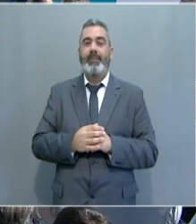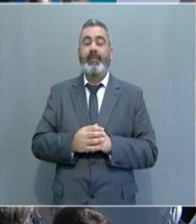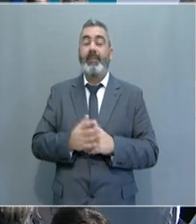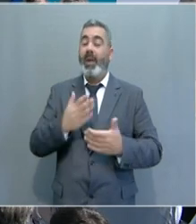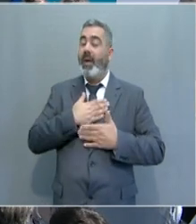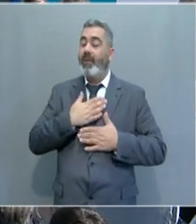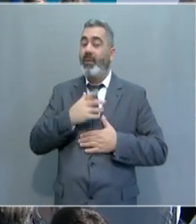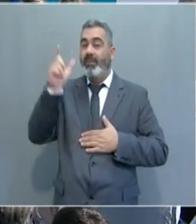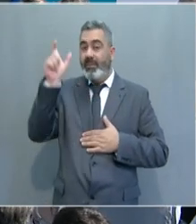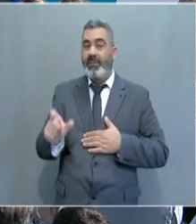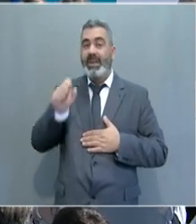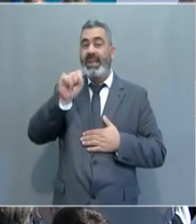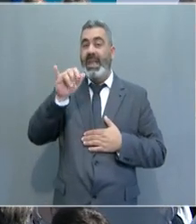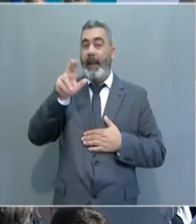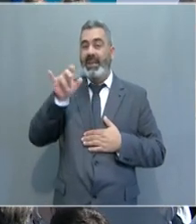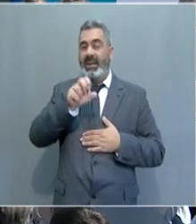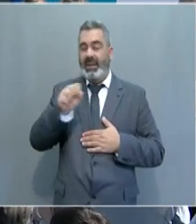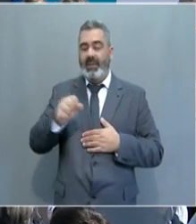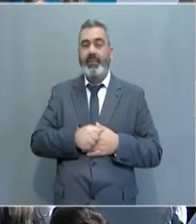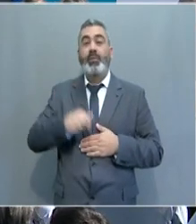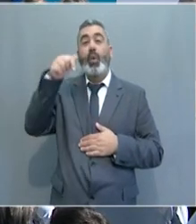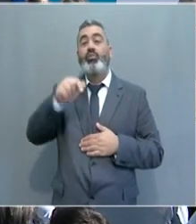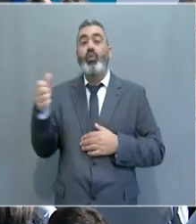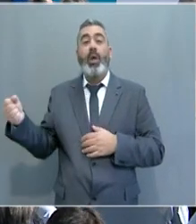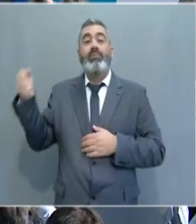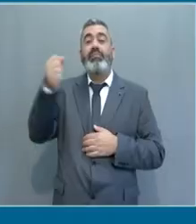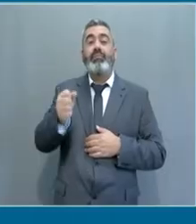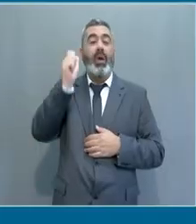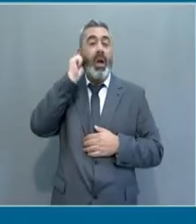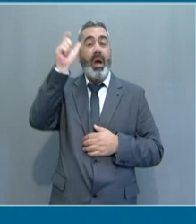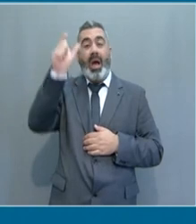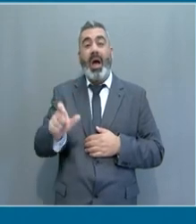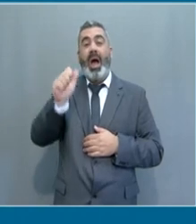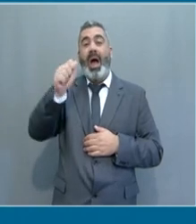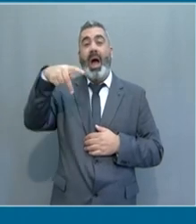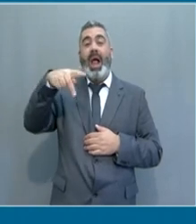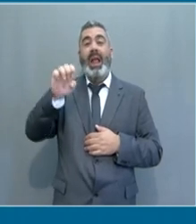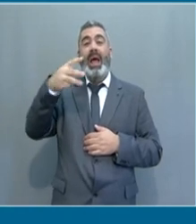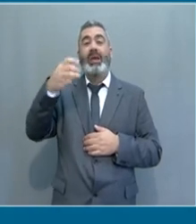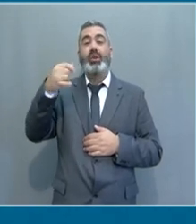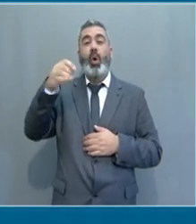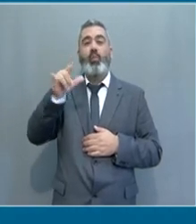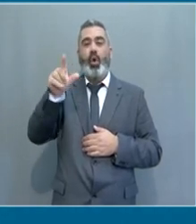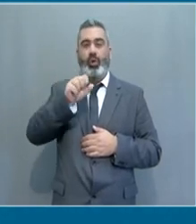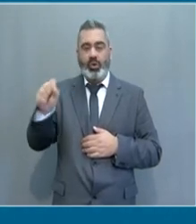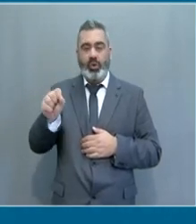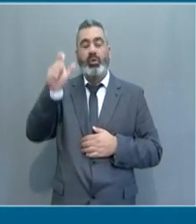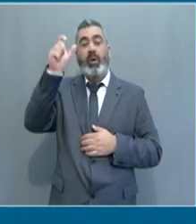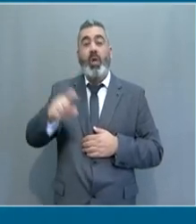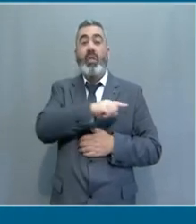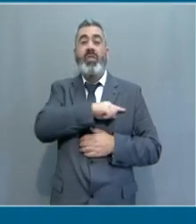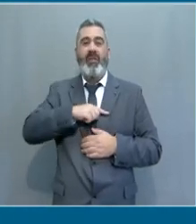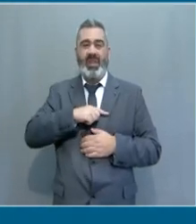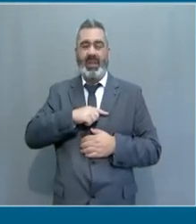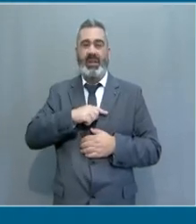Ευχαριστούμε θερμά, κύριε Σιάμιση. Θα συνεχίσουμε με τον κύριο Γιώργο Αλεξόπουλο, Γενικό Διευθυντή Στρατηγικού Σχεδιασμού και Νέων Δραστηριοτήτων